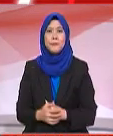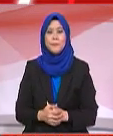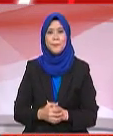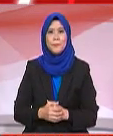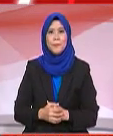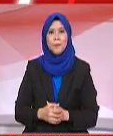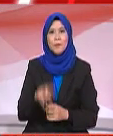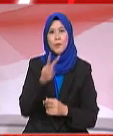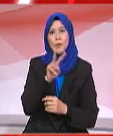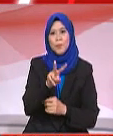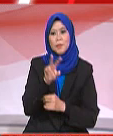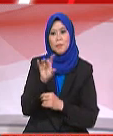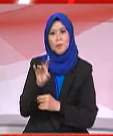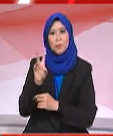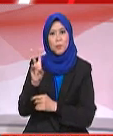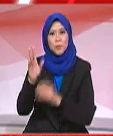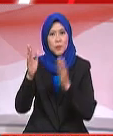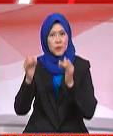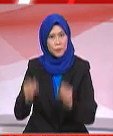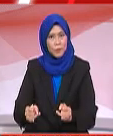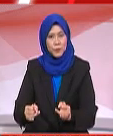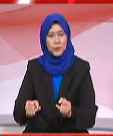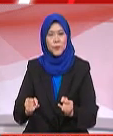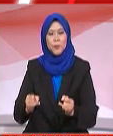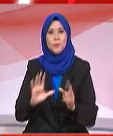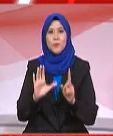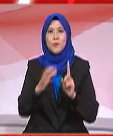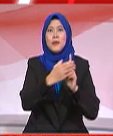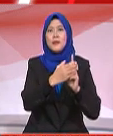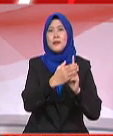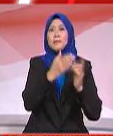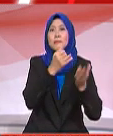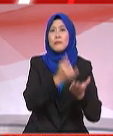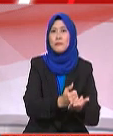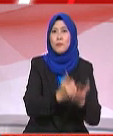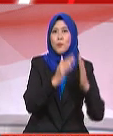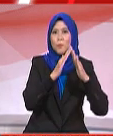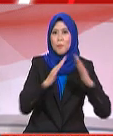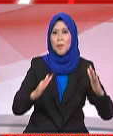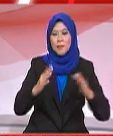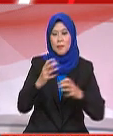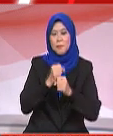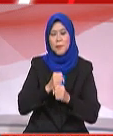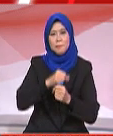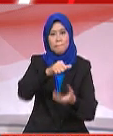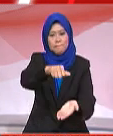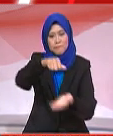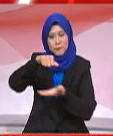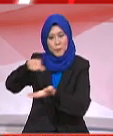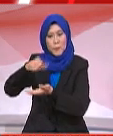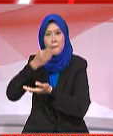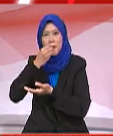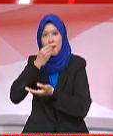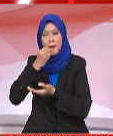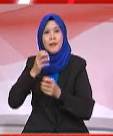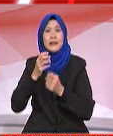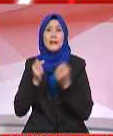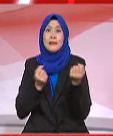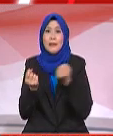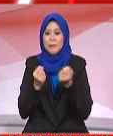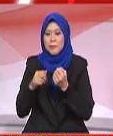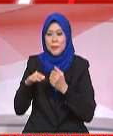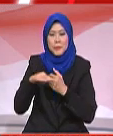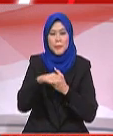Seramai 287 individu yang menjalani kuarantin di rumah mendapat agihan bakul makanan secara pandu lalu yang